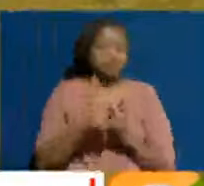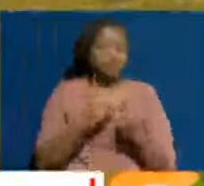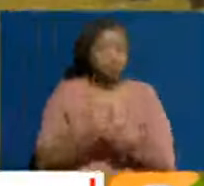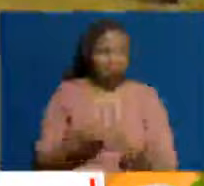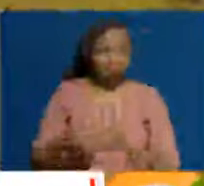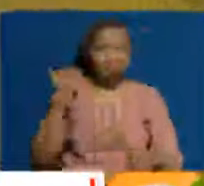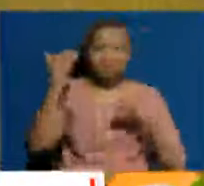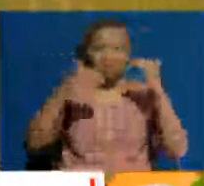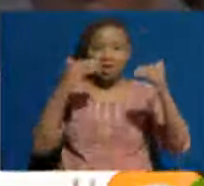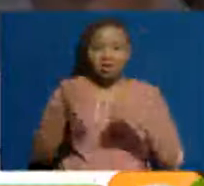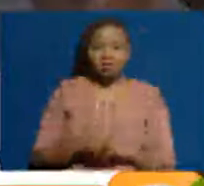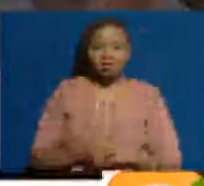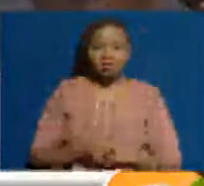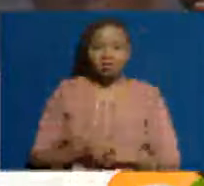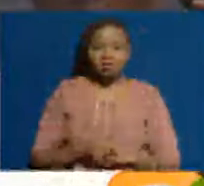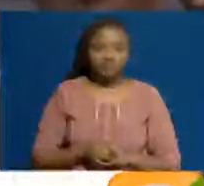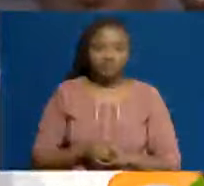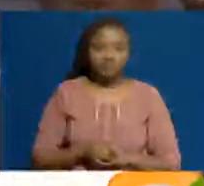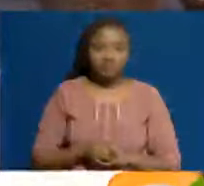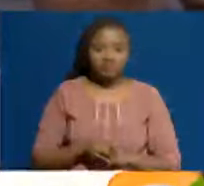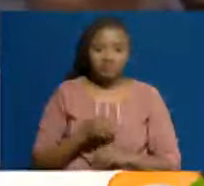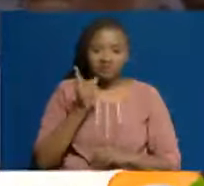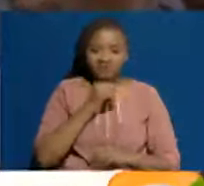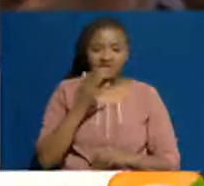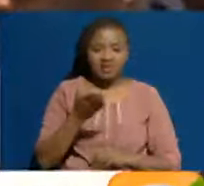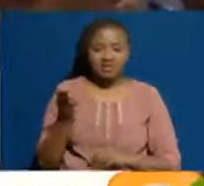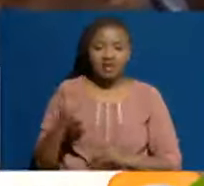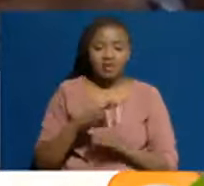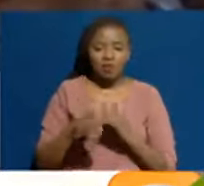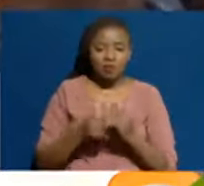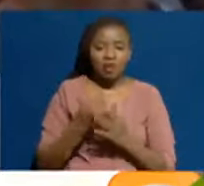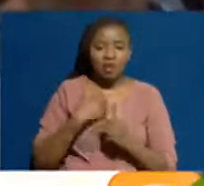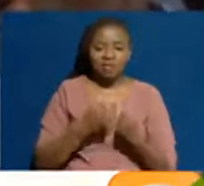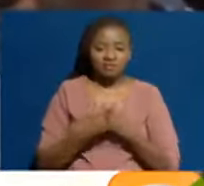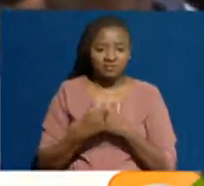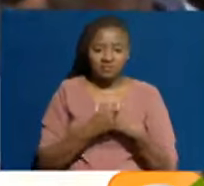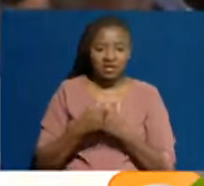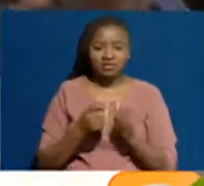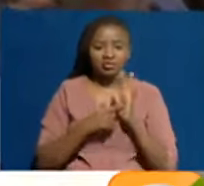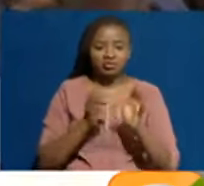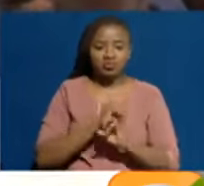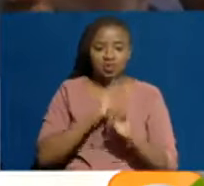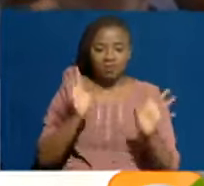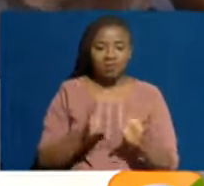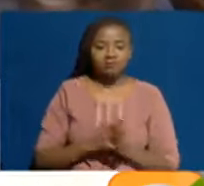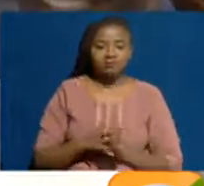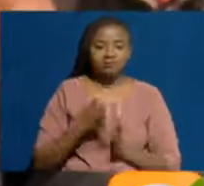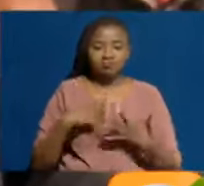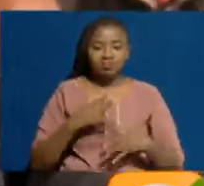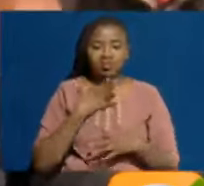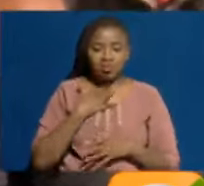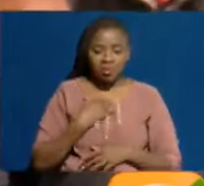watu wazima. Inanipa changamoto kwamba kila mmoja anataka kupigana na maneno ya midharati, mambo ya